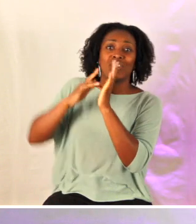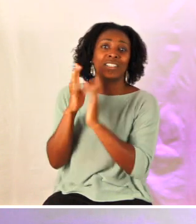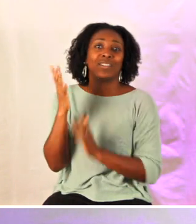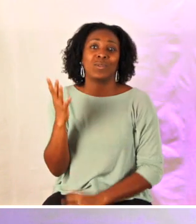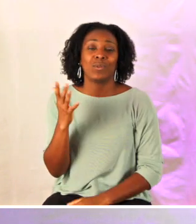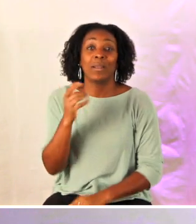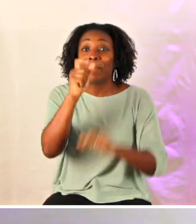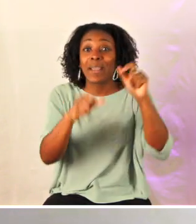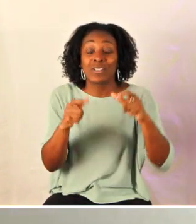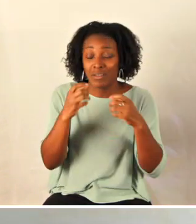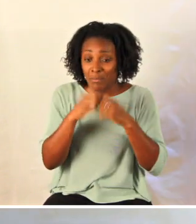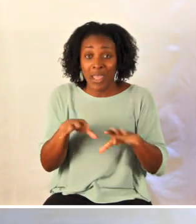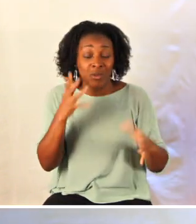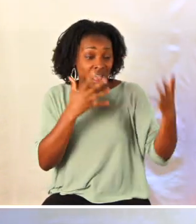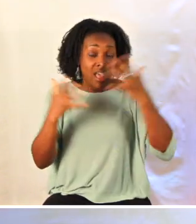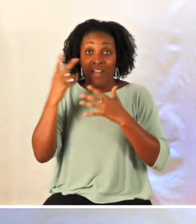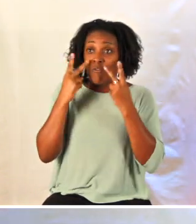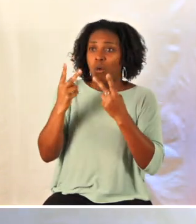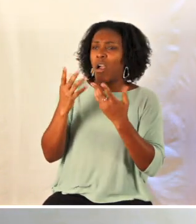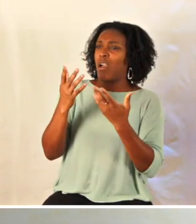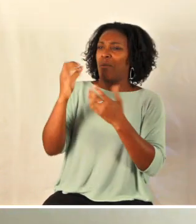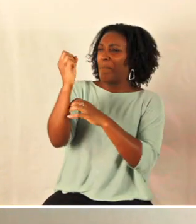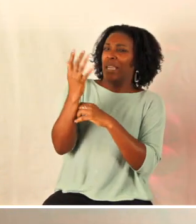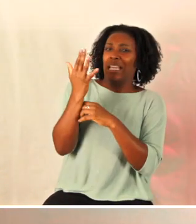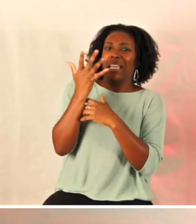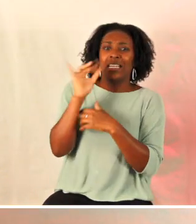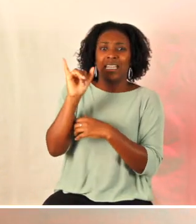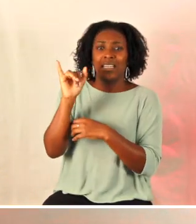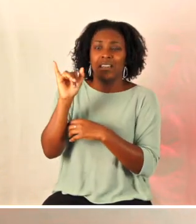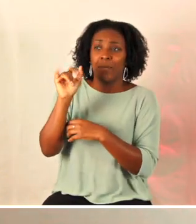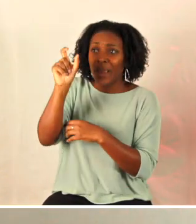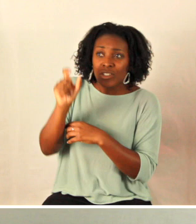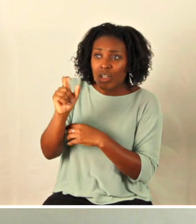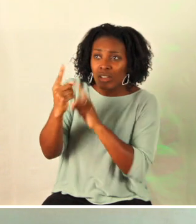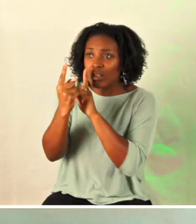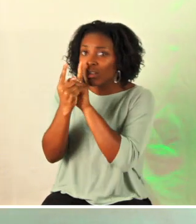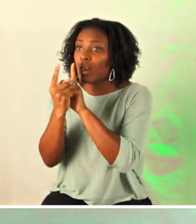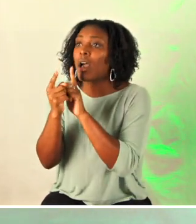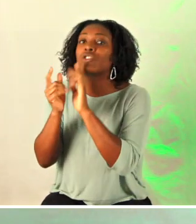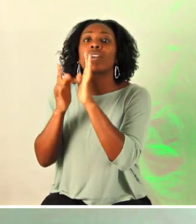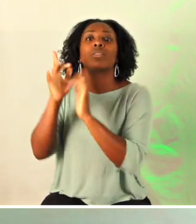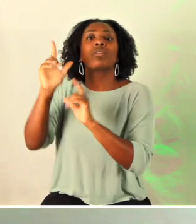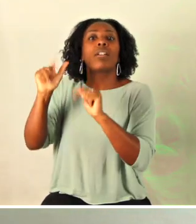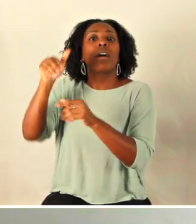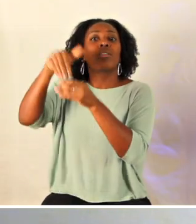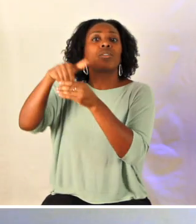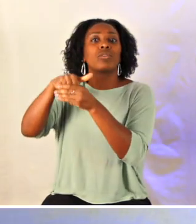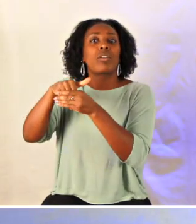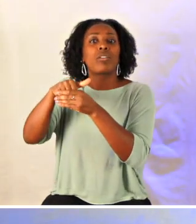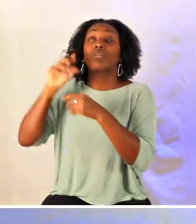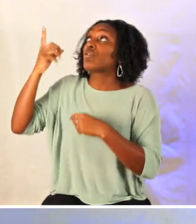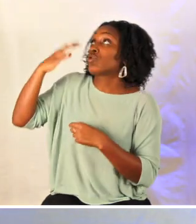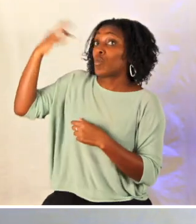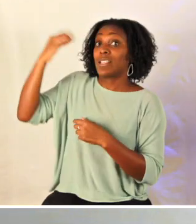voient la différence. Prends conscience de ça aujourd'hui. Tu es choisi pour ça. Jésus-Christ nous a